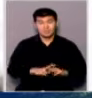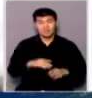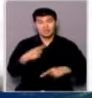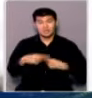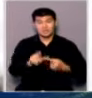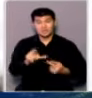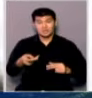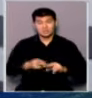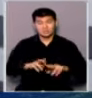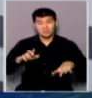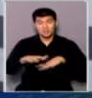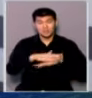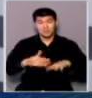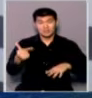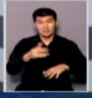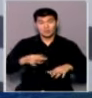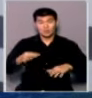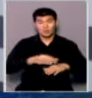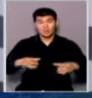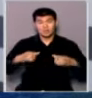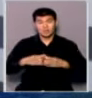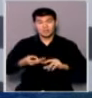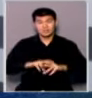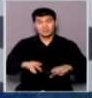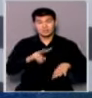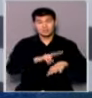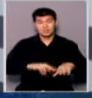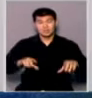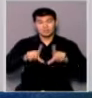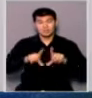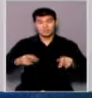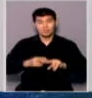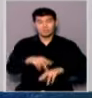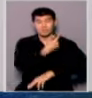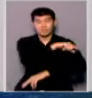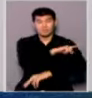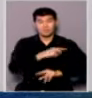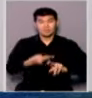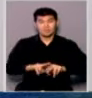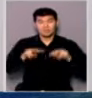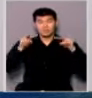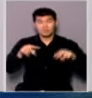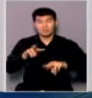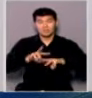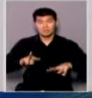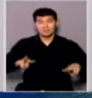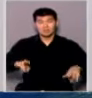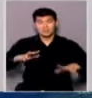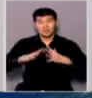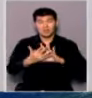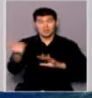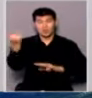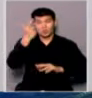должностным лицам госучреждения Атырауской областной территориальной инспекции, Комитета ветеринарного контроля и надзора Министерства сельского